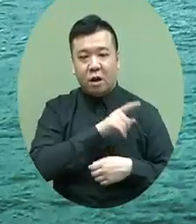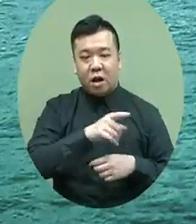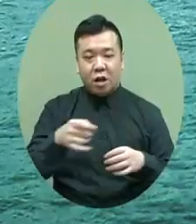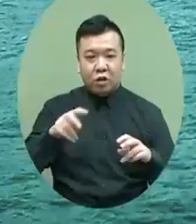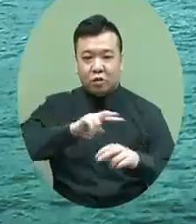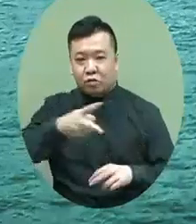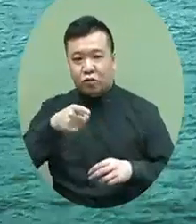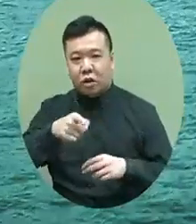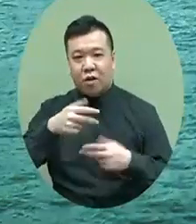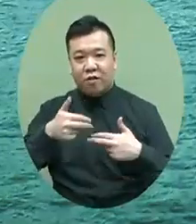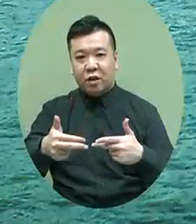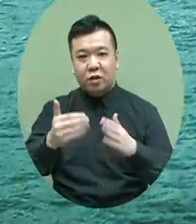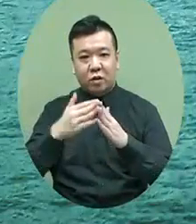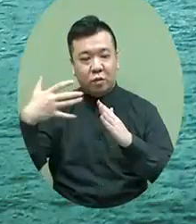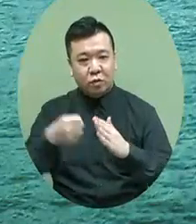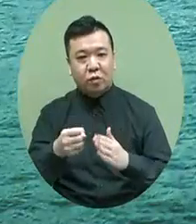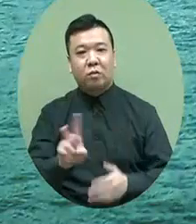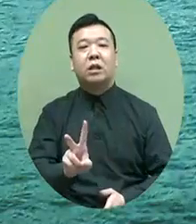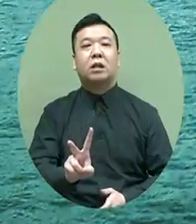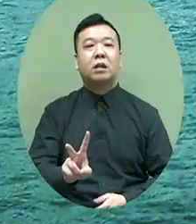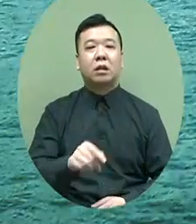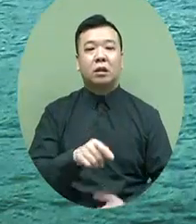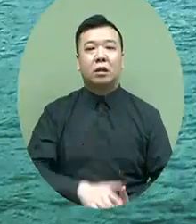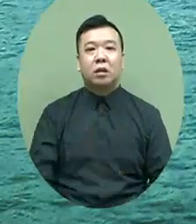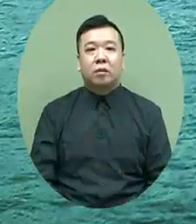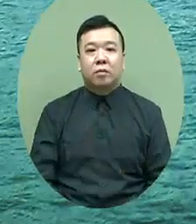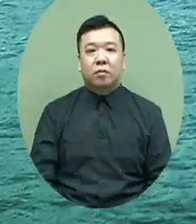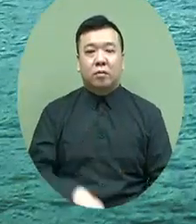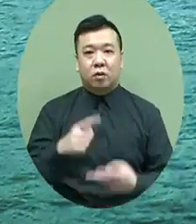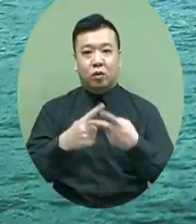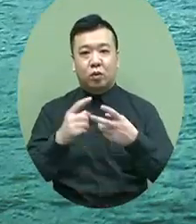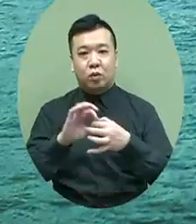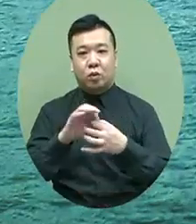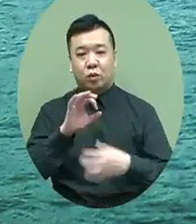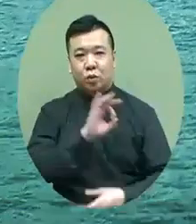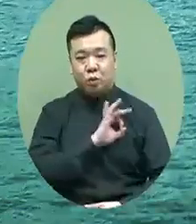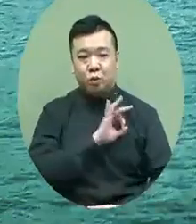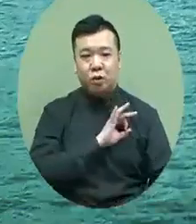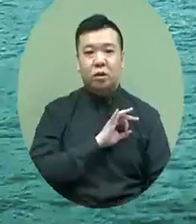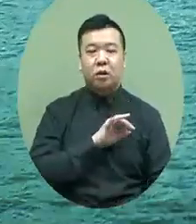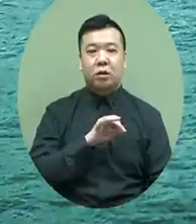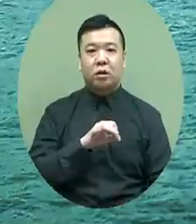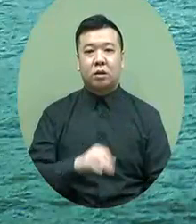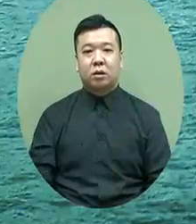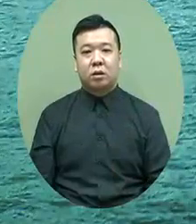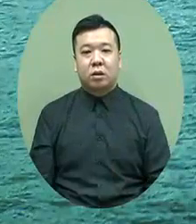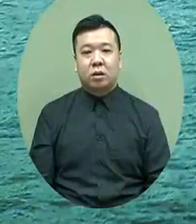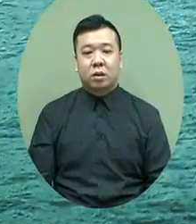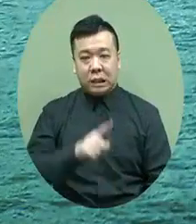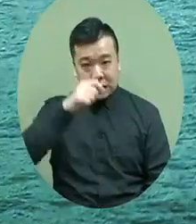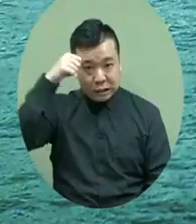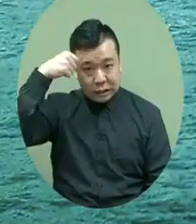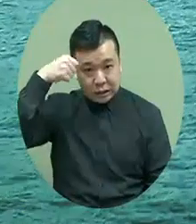轉做這個發展局局長的。第二呢就工聯會當然